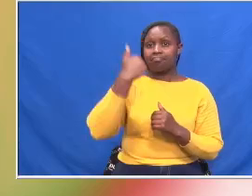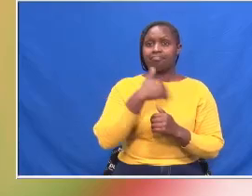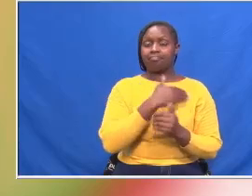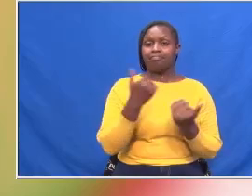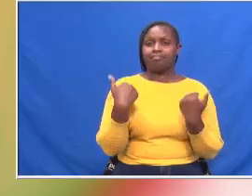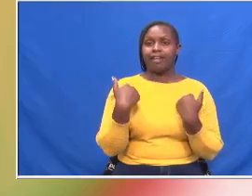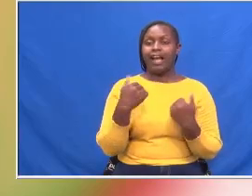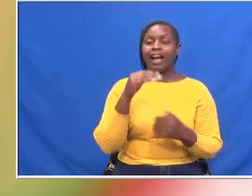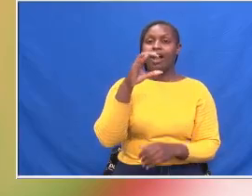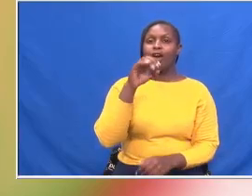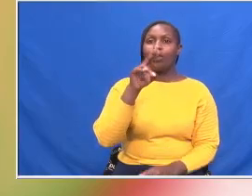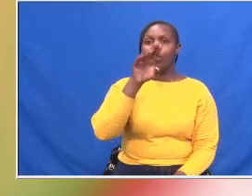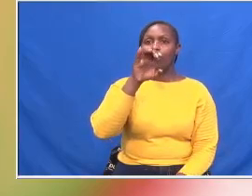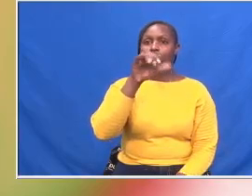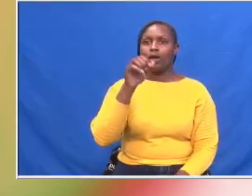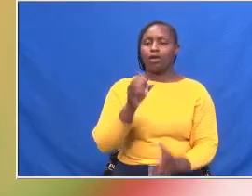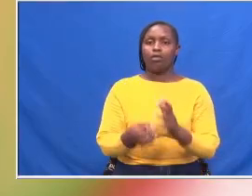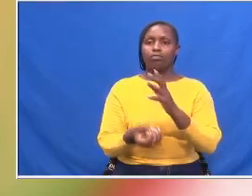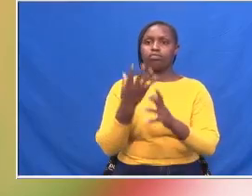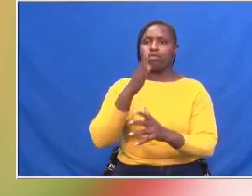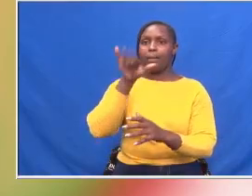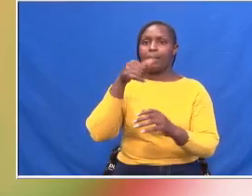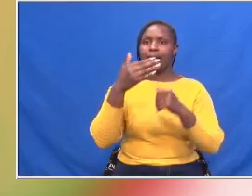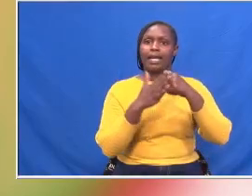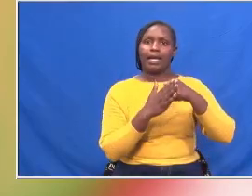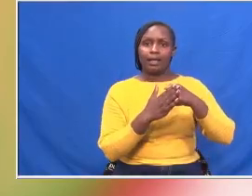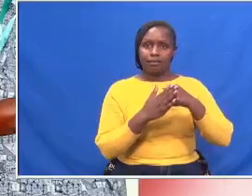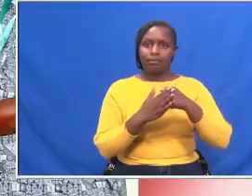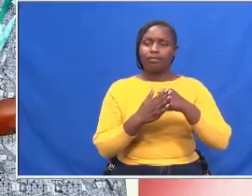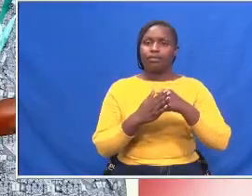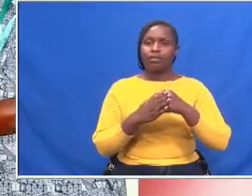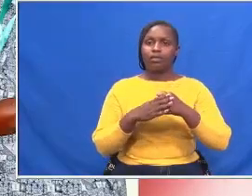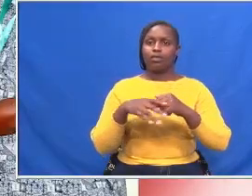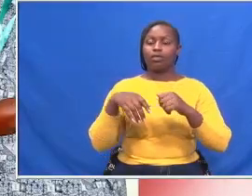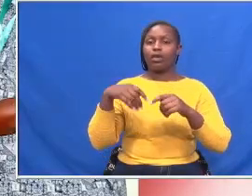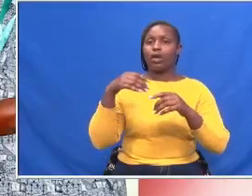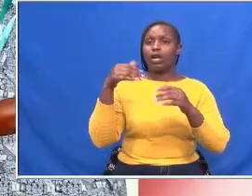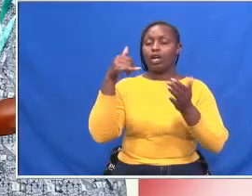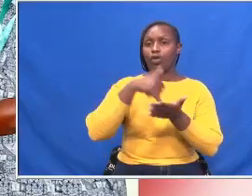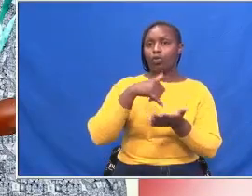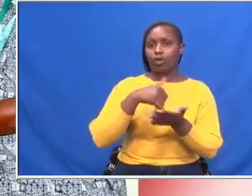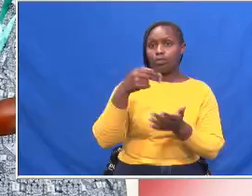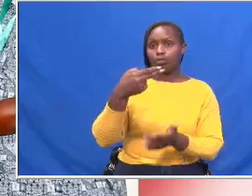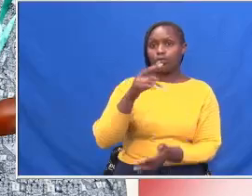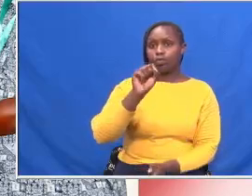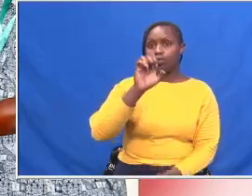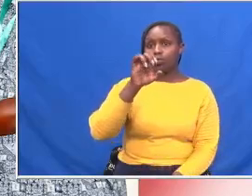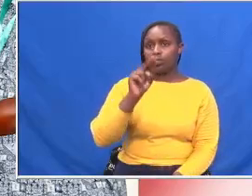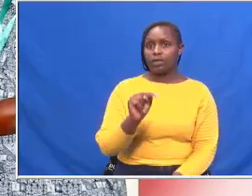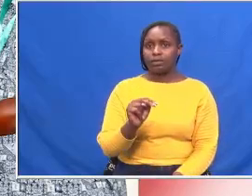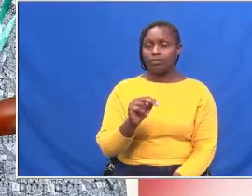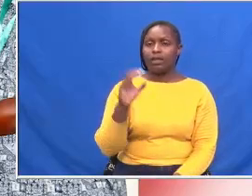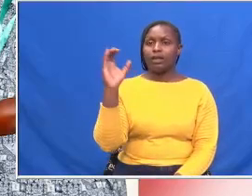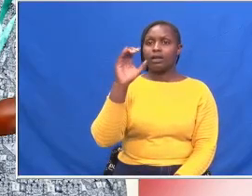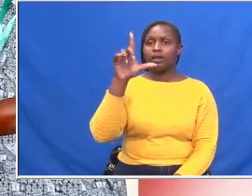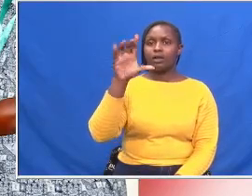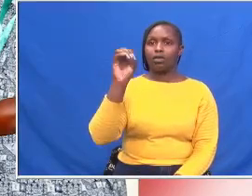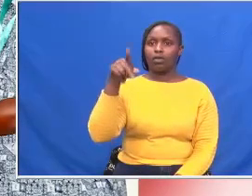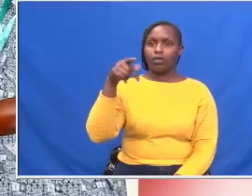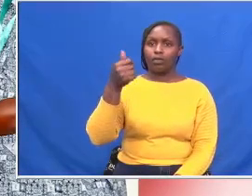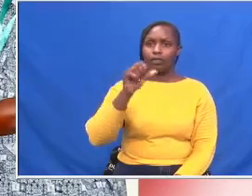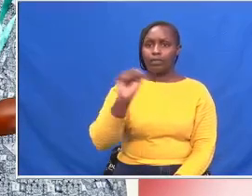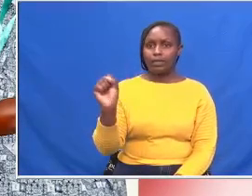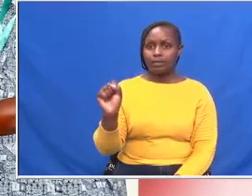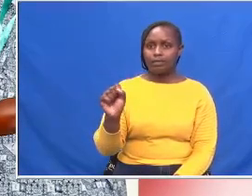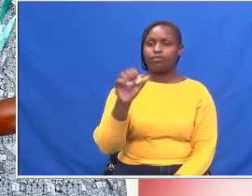Mashariki utahudhuriwa na wawaniaji 9 wa urais wakiwemo Hussein Mohamed, Cleophas Toto Shimanyula, Tom Alila,